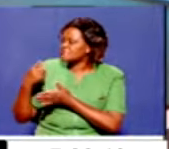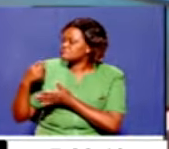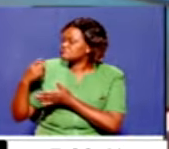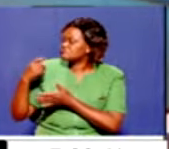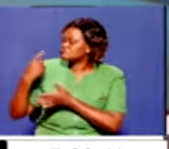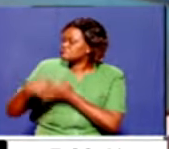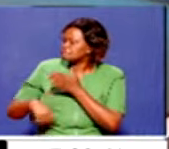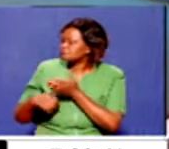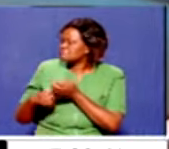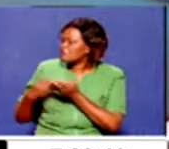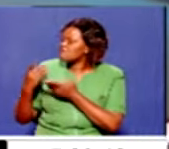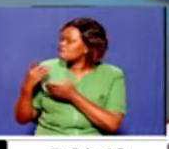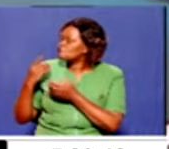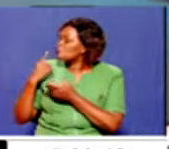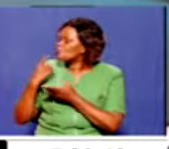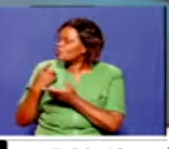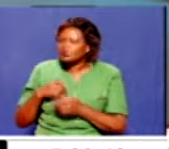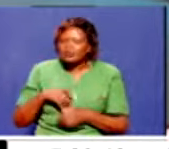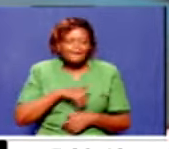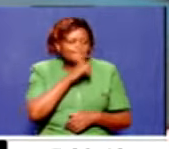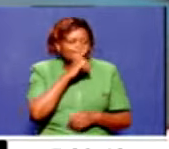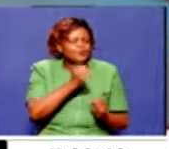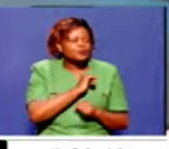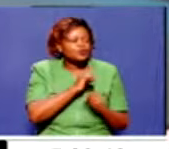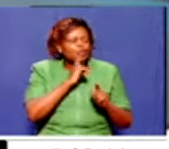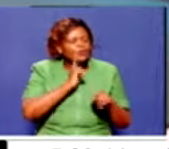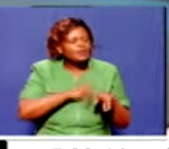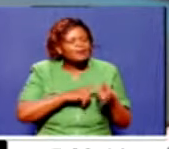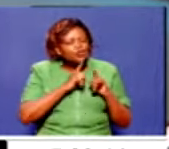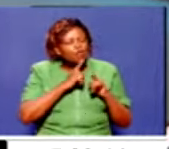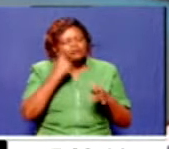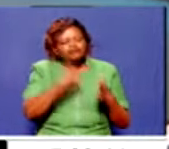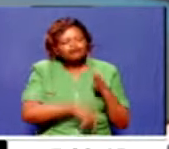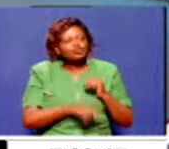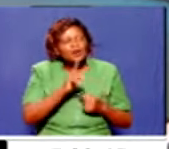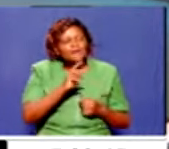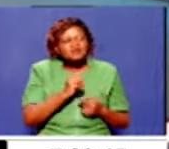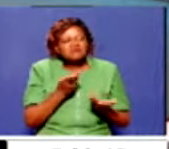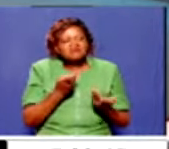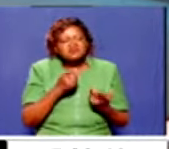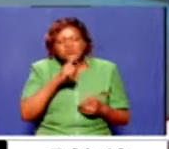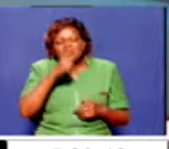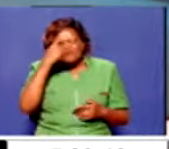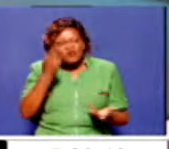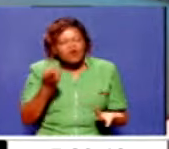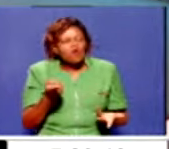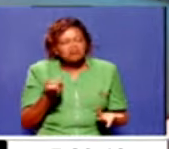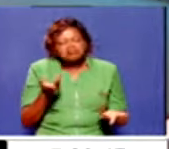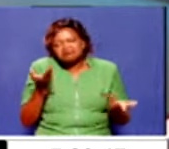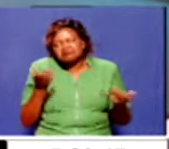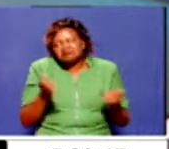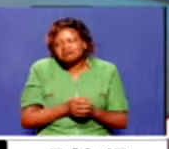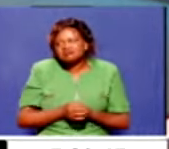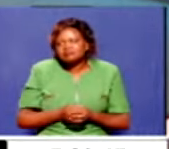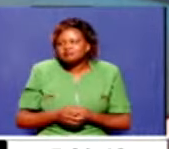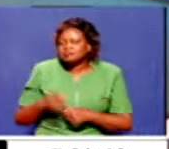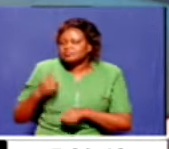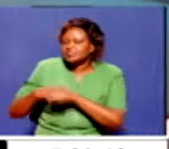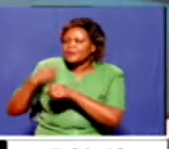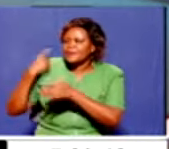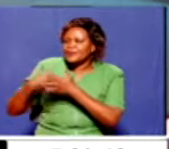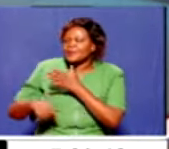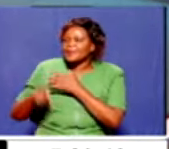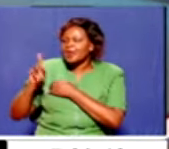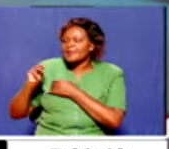Mnanyamaza. Kwa sababu hamwezi ongea, ukiongea utakatwa milioni moja. Swali la nini hilo sasa? Si ndio? Ah, mtu akitoza sasa hiyo milioni